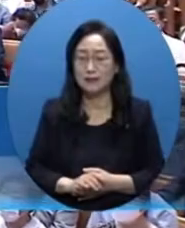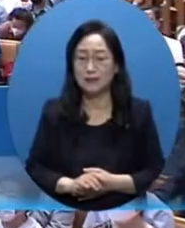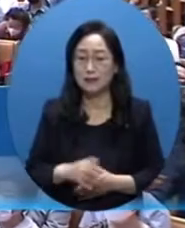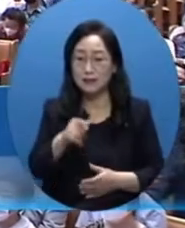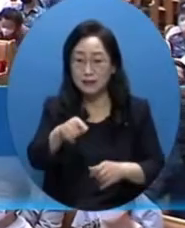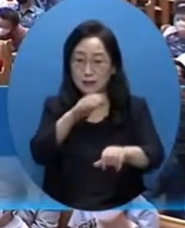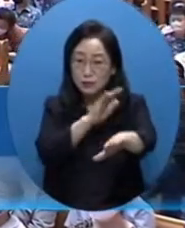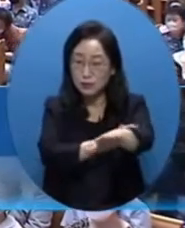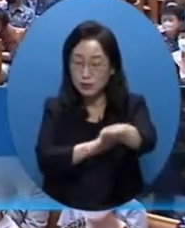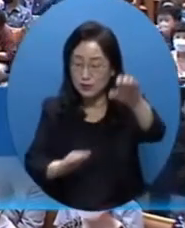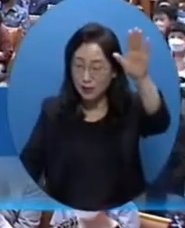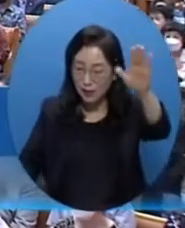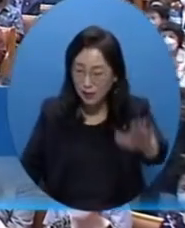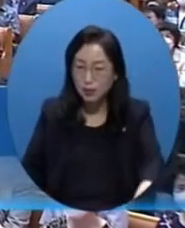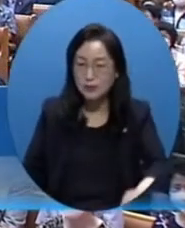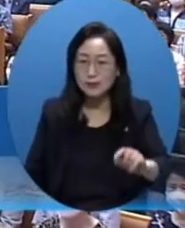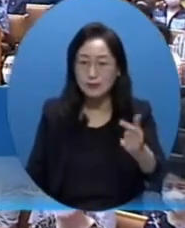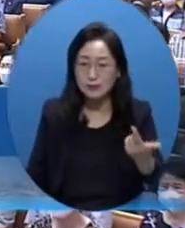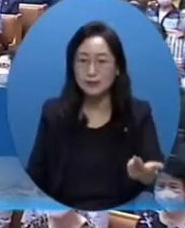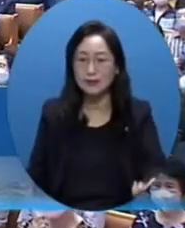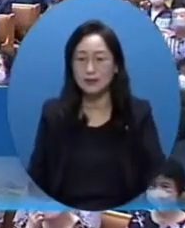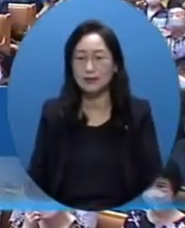그 손이 내려오지 아니한지라.